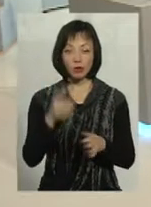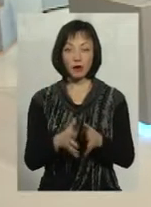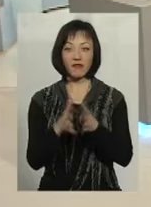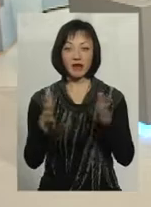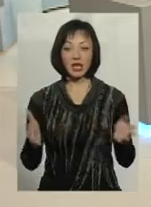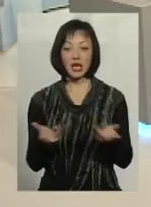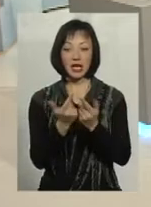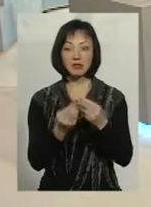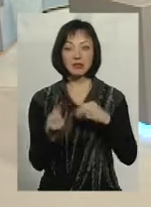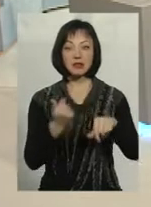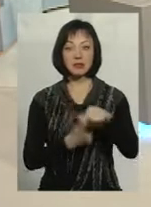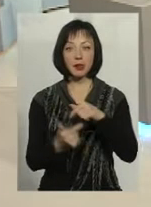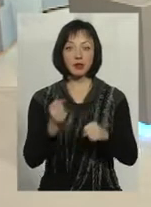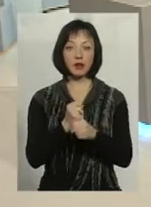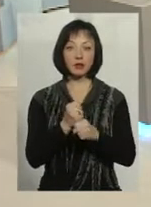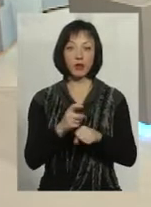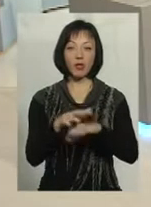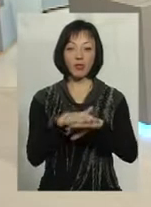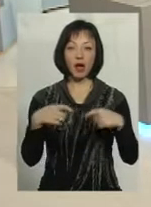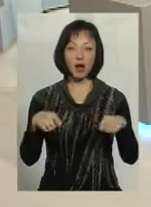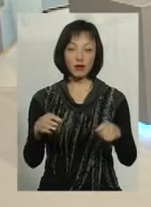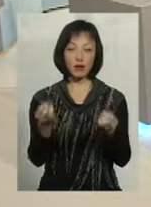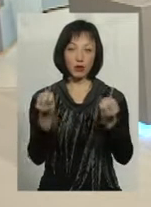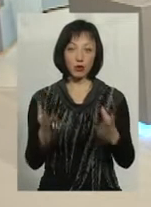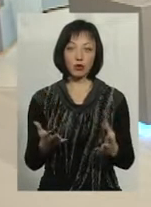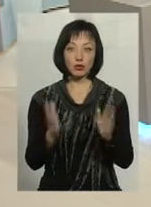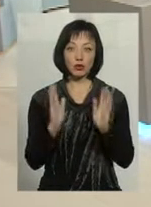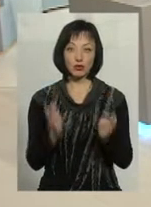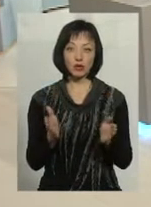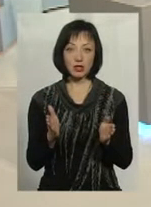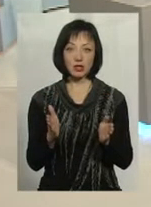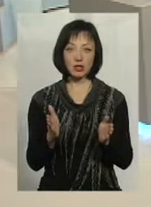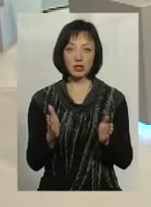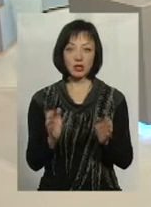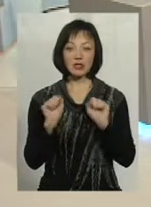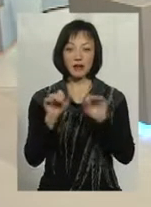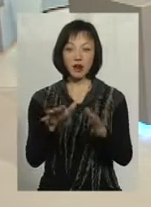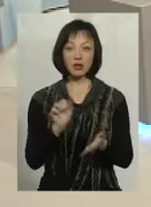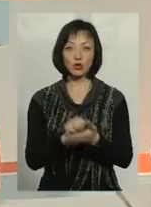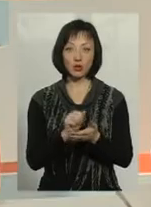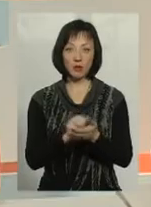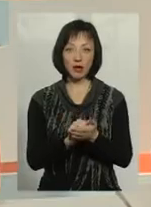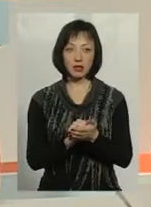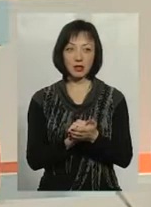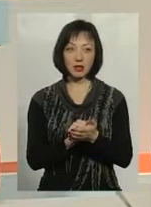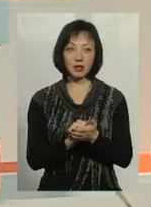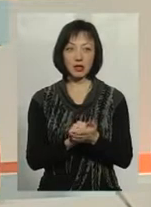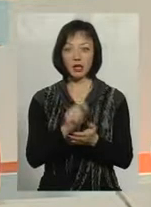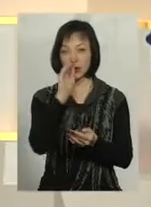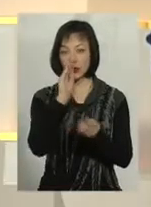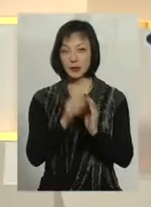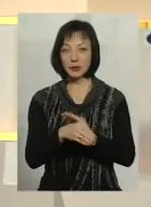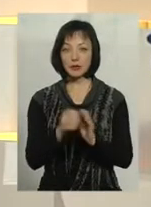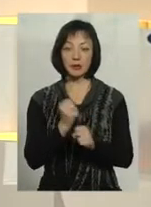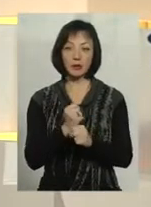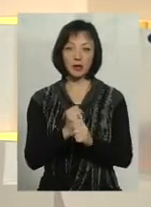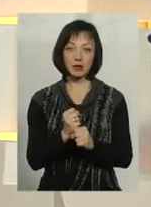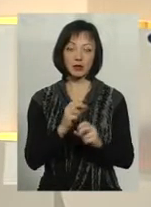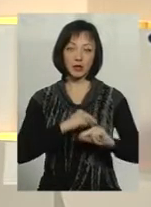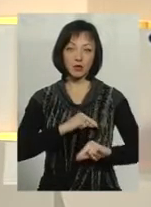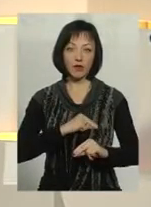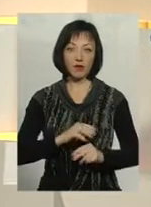рік, то все-таки місцева влада, місцеві депутати можуть таке прийняти. І така розмова на даному етапі ведеться. Значить, але додати треба